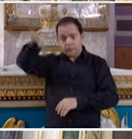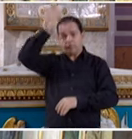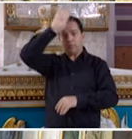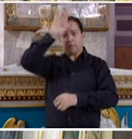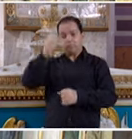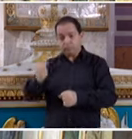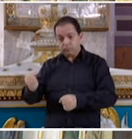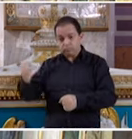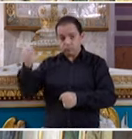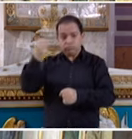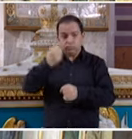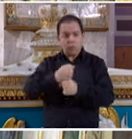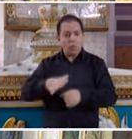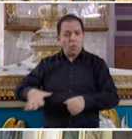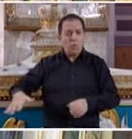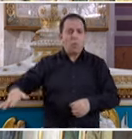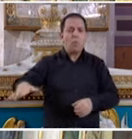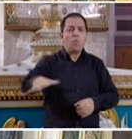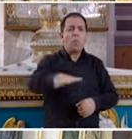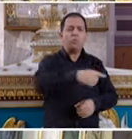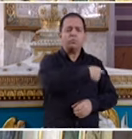αυτού και η βασιλεία το